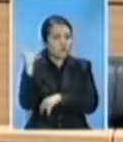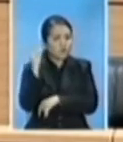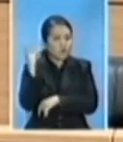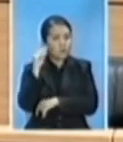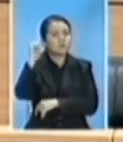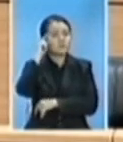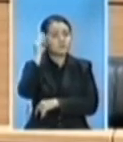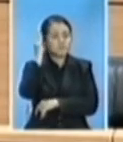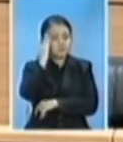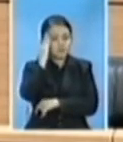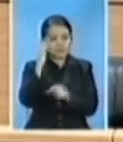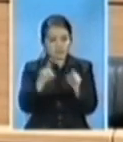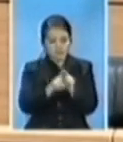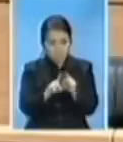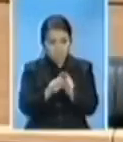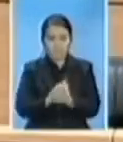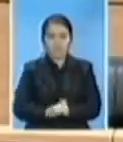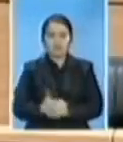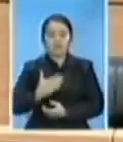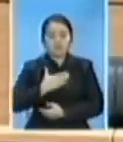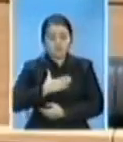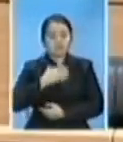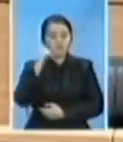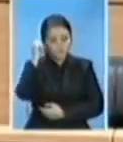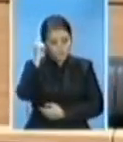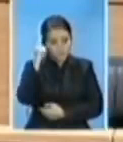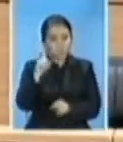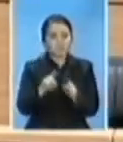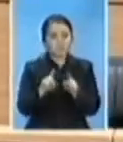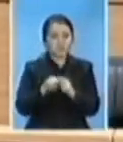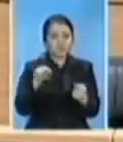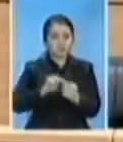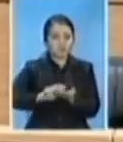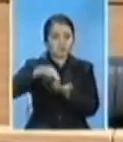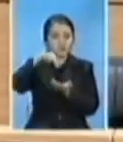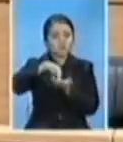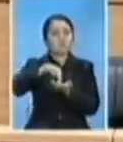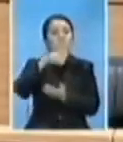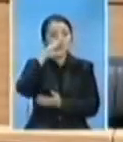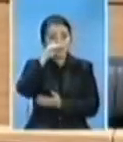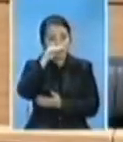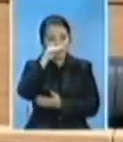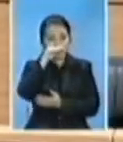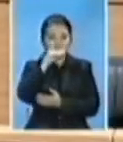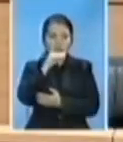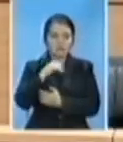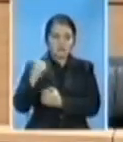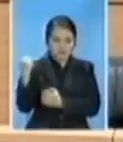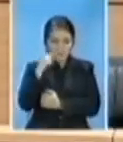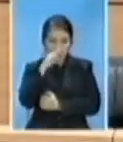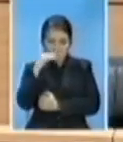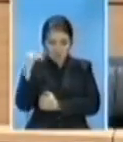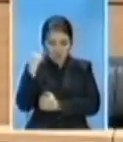ผมเองรู้ดีว่าโดยส่วนตัวของผมเองนั้นเวลาพูดมันก็มักจะมีรสชาติรุนแรงไปหน่อย